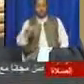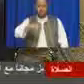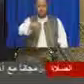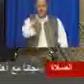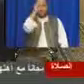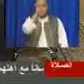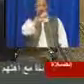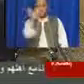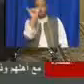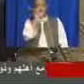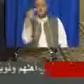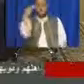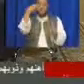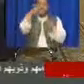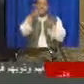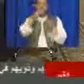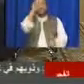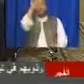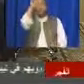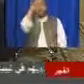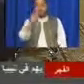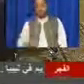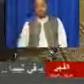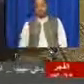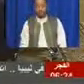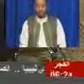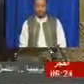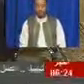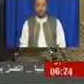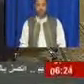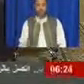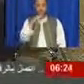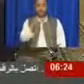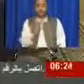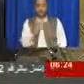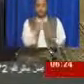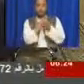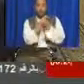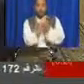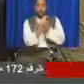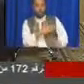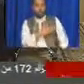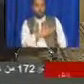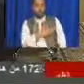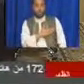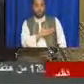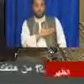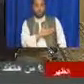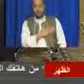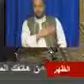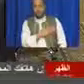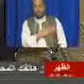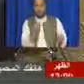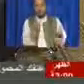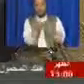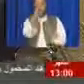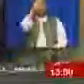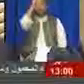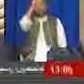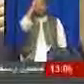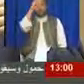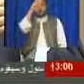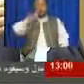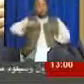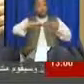والمهاجرين في سبيل الله والمساكين والمهاجرين في سبيل الله الا تحبون ان يغفر الا تحبون